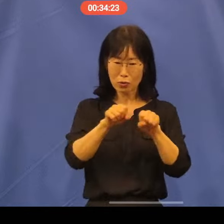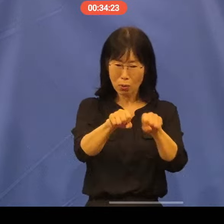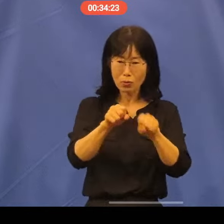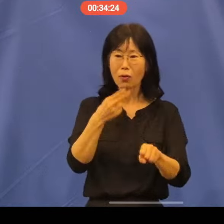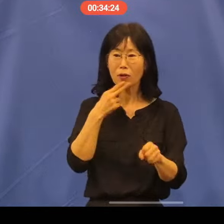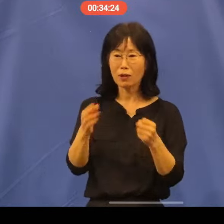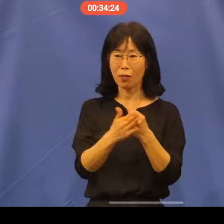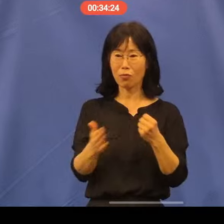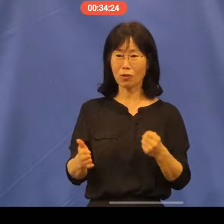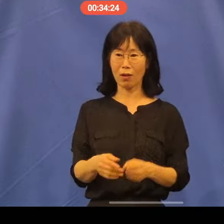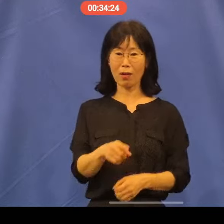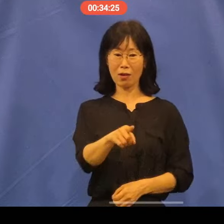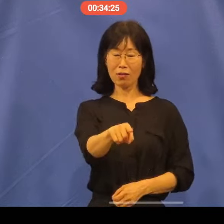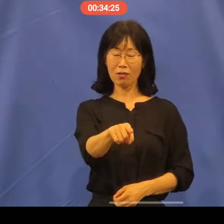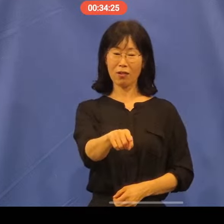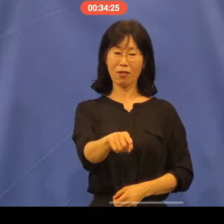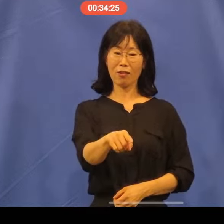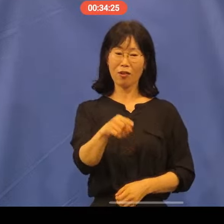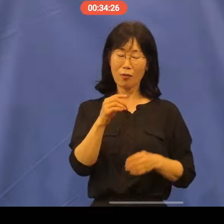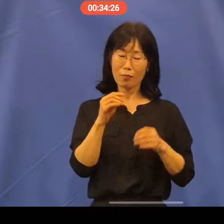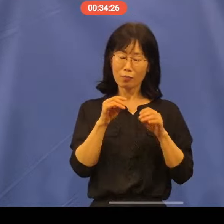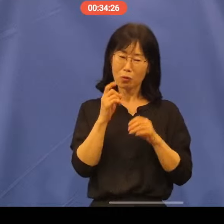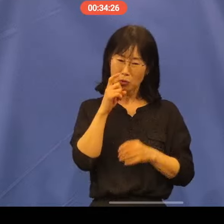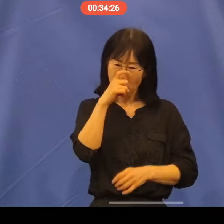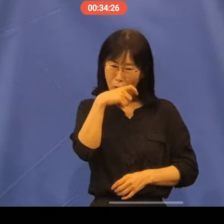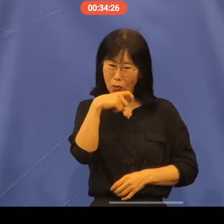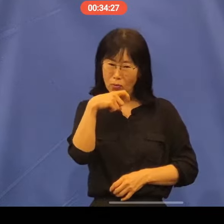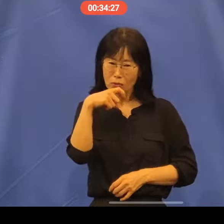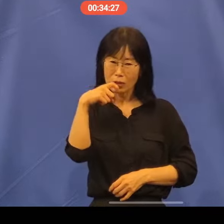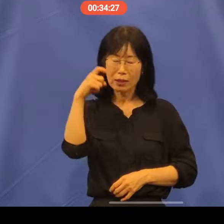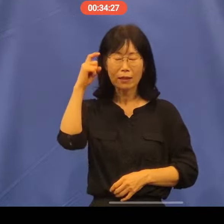어쩌면 더러운 상태가 더 편안해졌어.